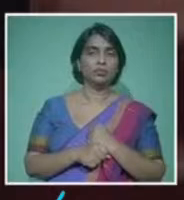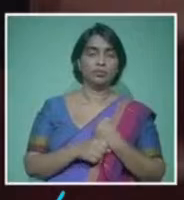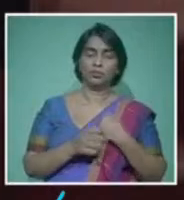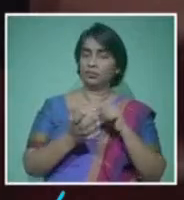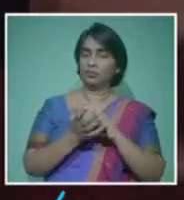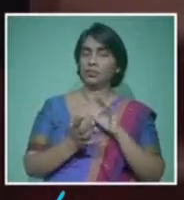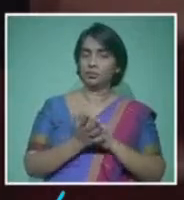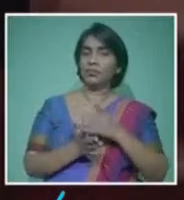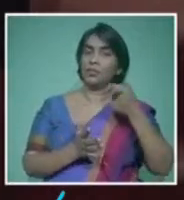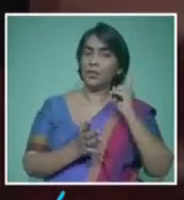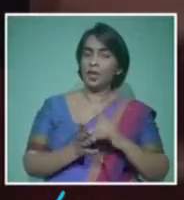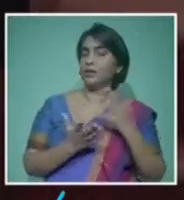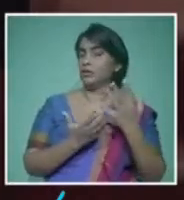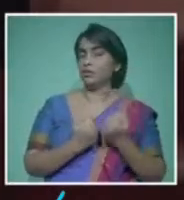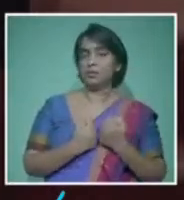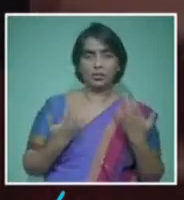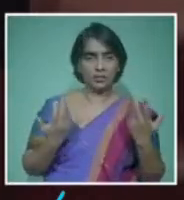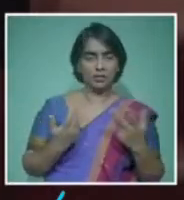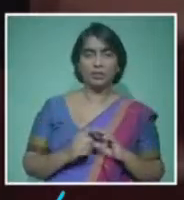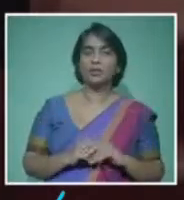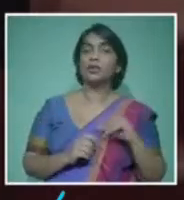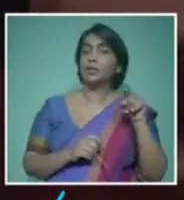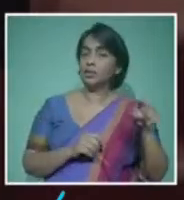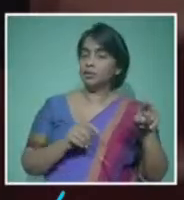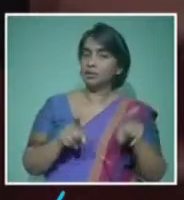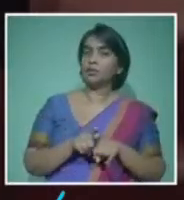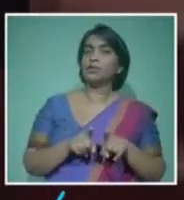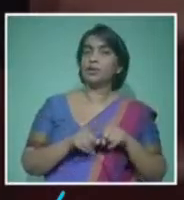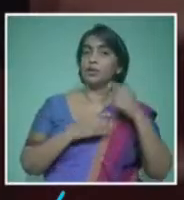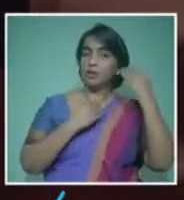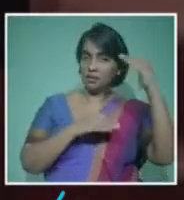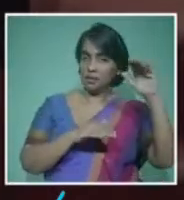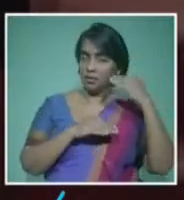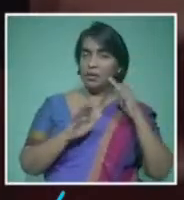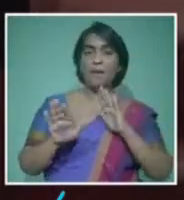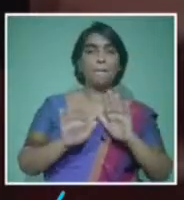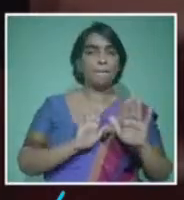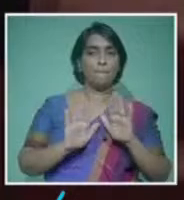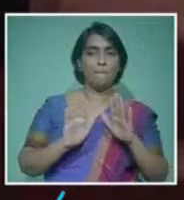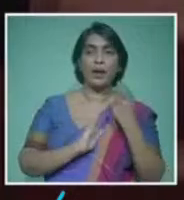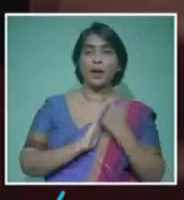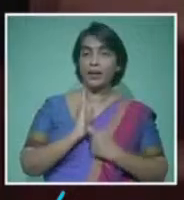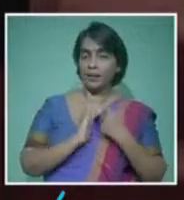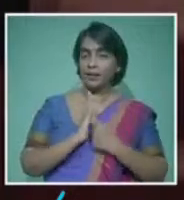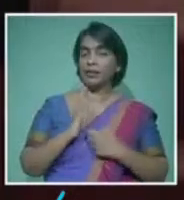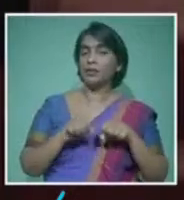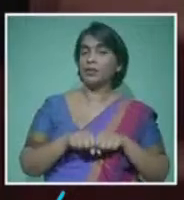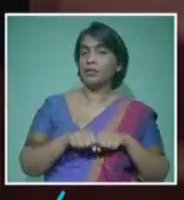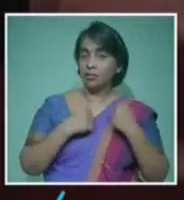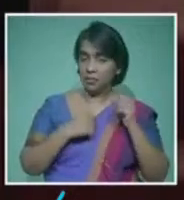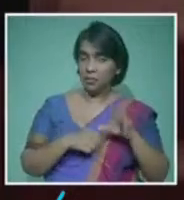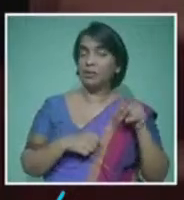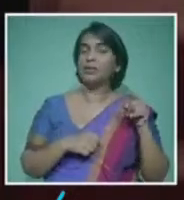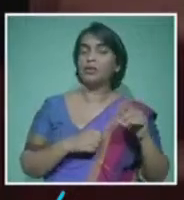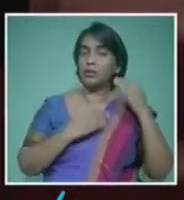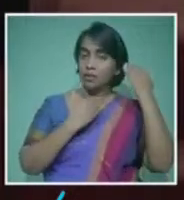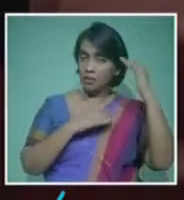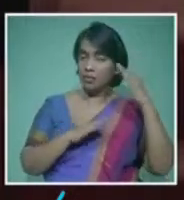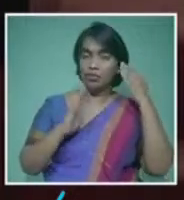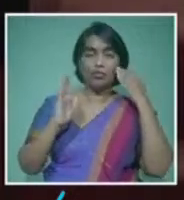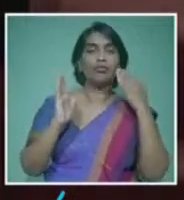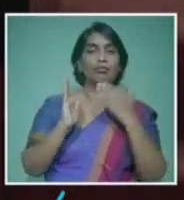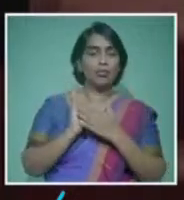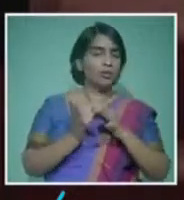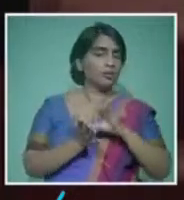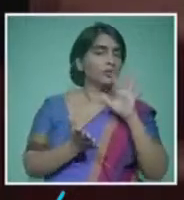ලද අවසරය ලබාගෙන නොතිබුණි. එලෙස ආනයන අපනයන පාලක රෙගුලාසි උල්ලංඝනය කරමින් කරන ලද ආනයන සම්බන්ධයෙන්